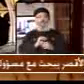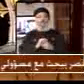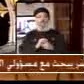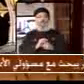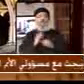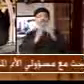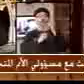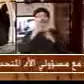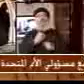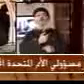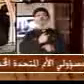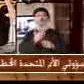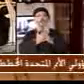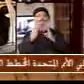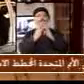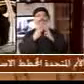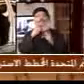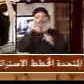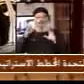إني أشفق على الجمع.